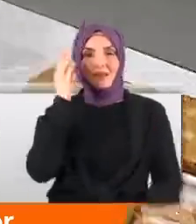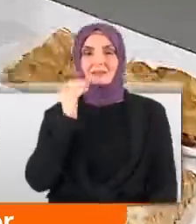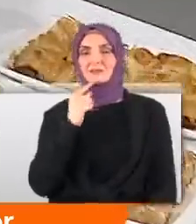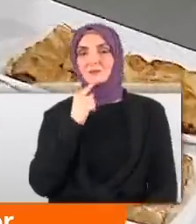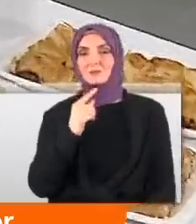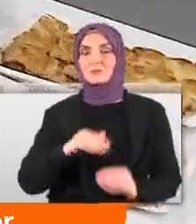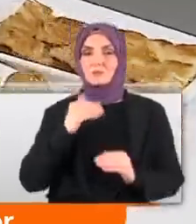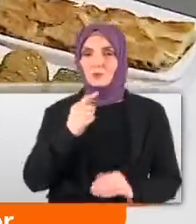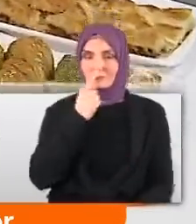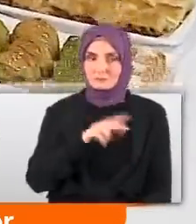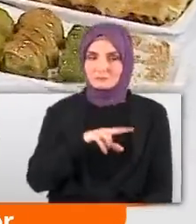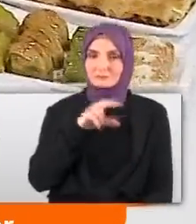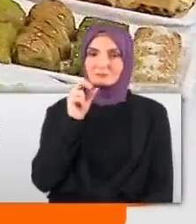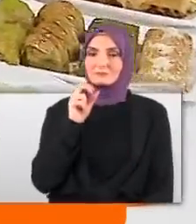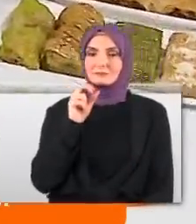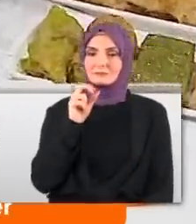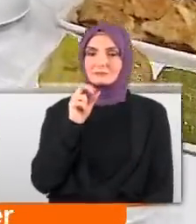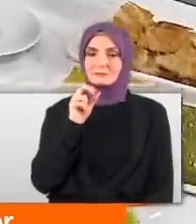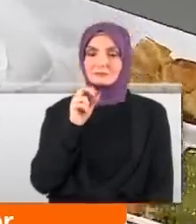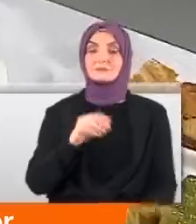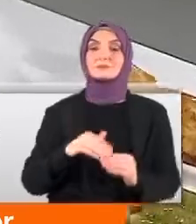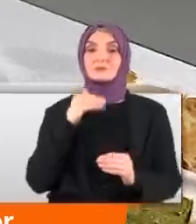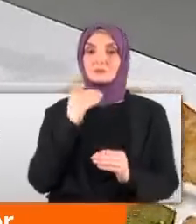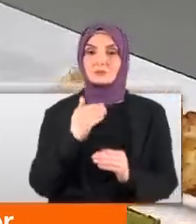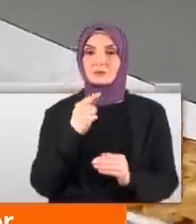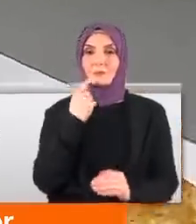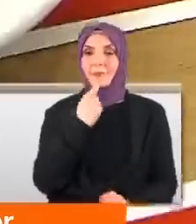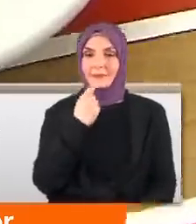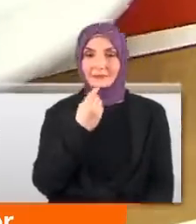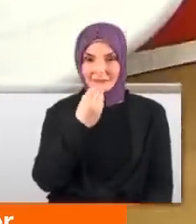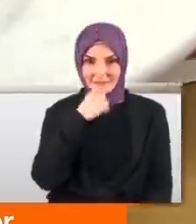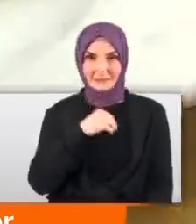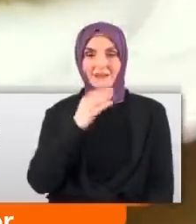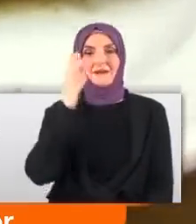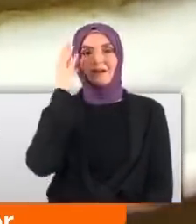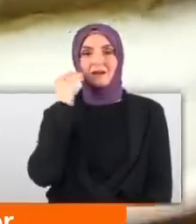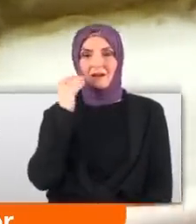kokluyorsunuz. Şu alttaki lezzet damağınıza gelecek. Bir de şerbet damlamayacak.